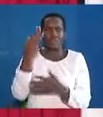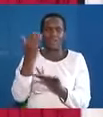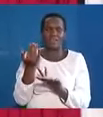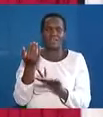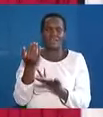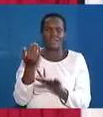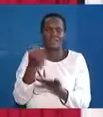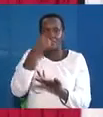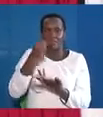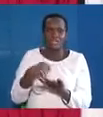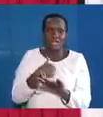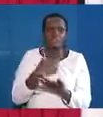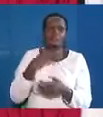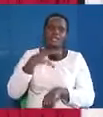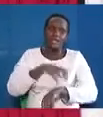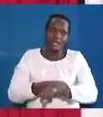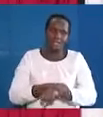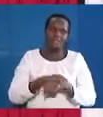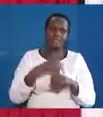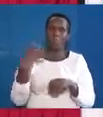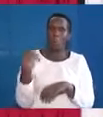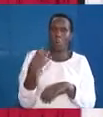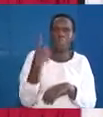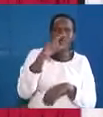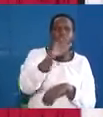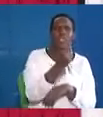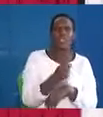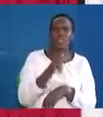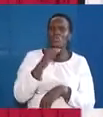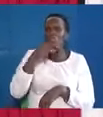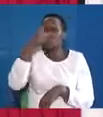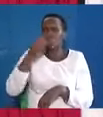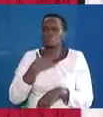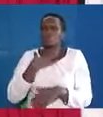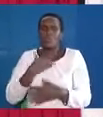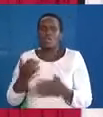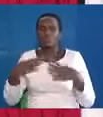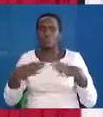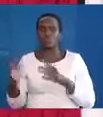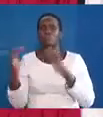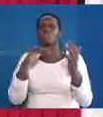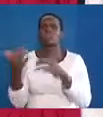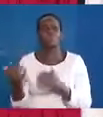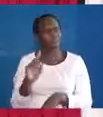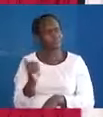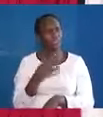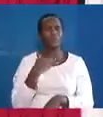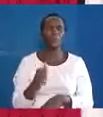ndio tutafute utajiri wa taifa letu na wa Kenya wetu waweze kuishi na amani na